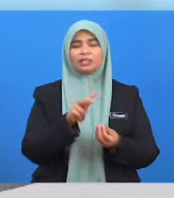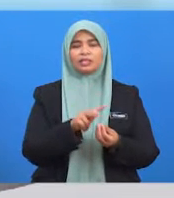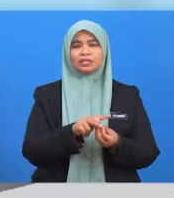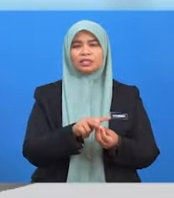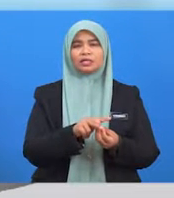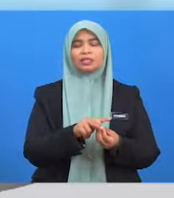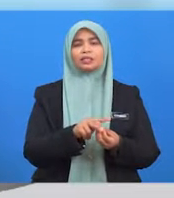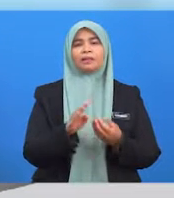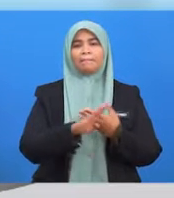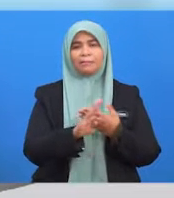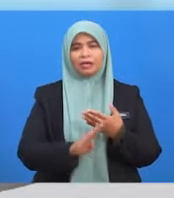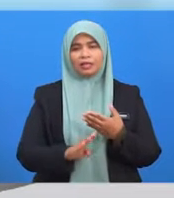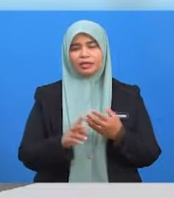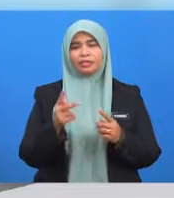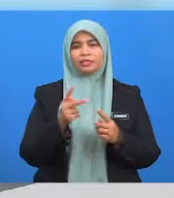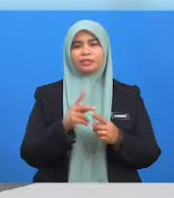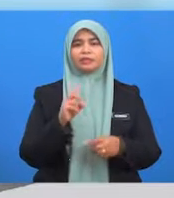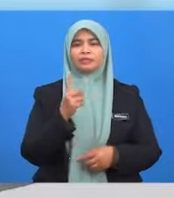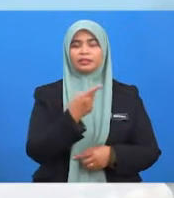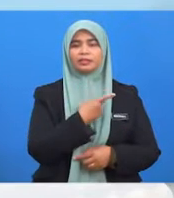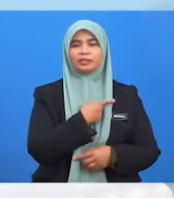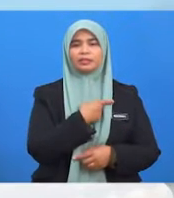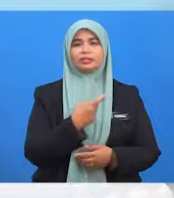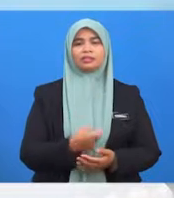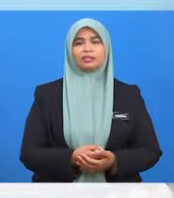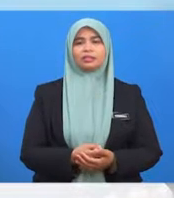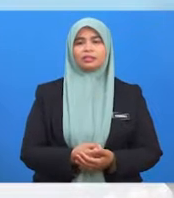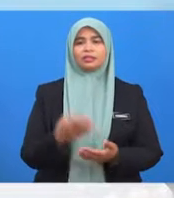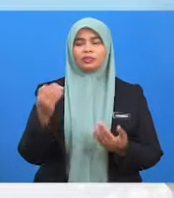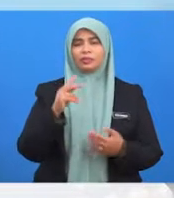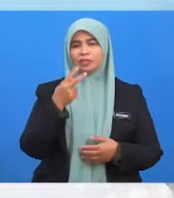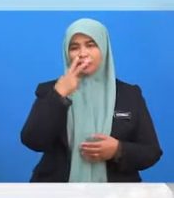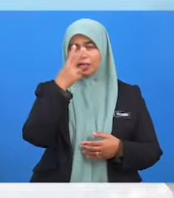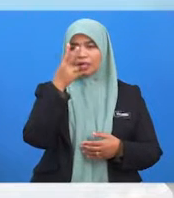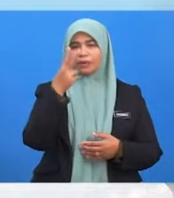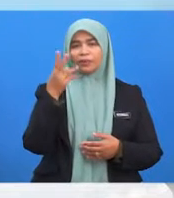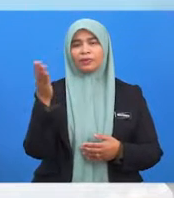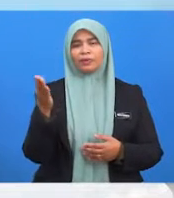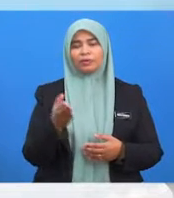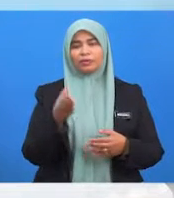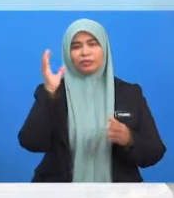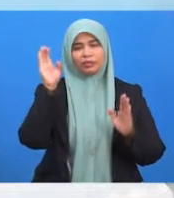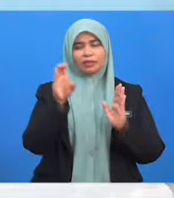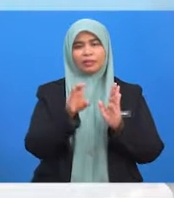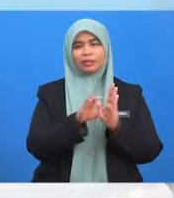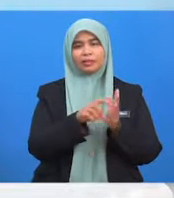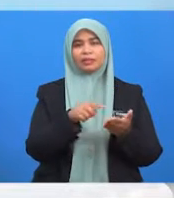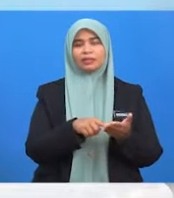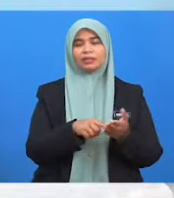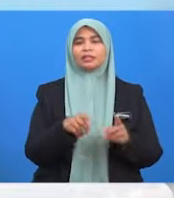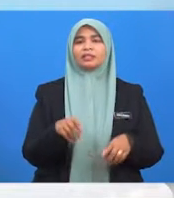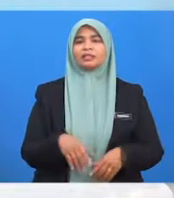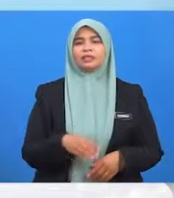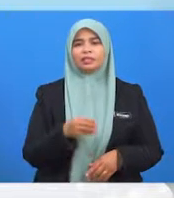beri kesan yang mudarat kepada kita. Jom kita teliti gambar-gambar ini sambil kita